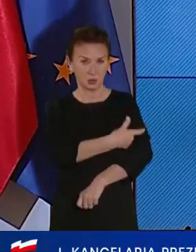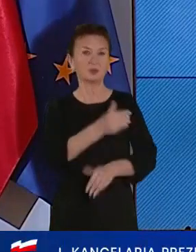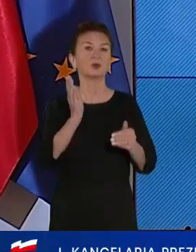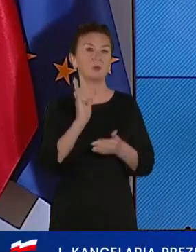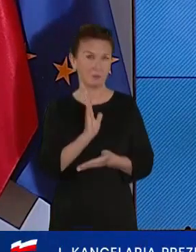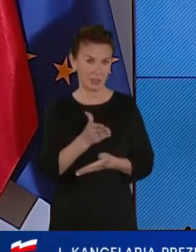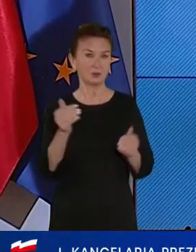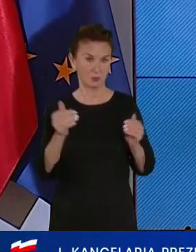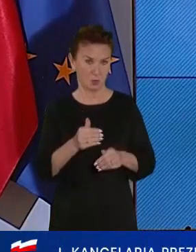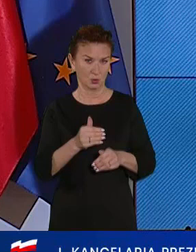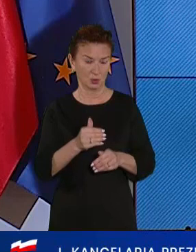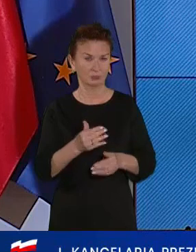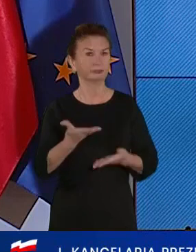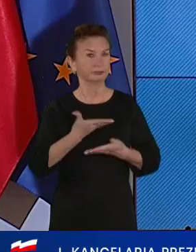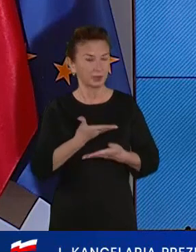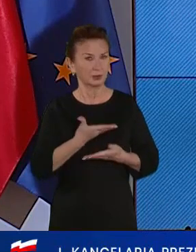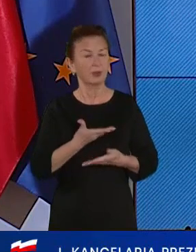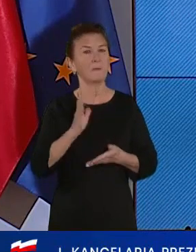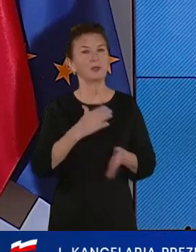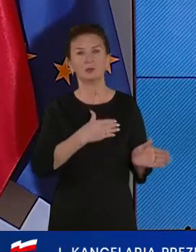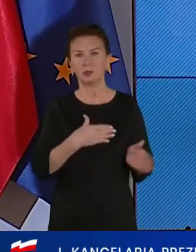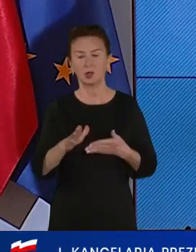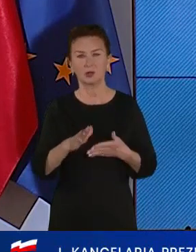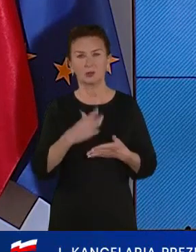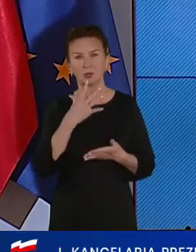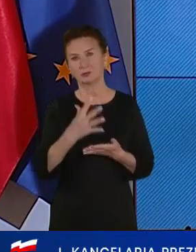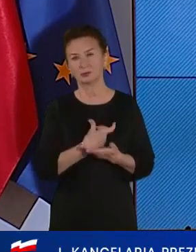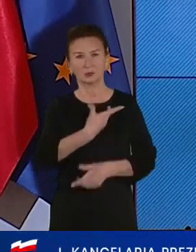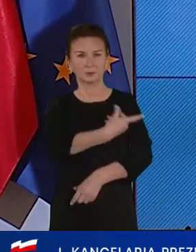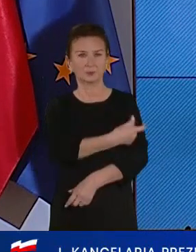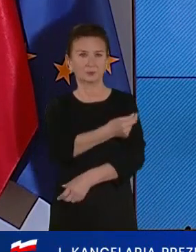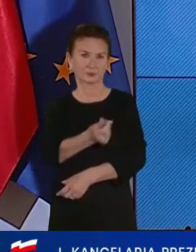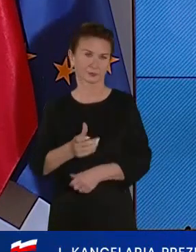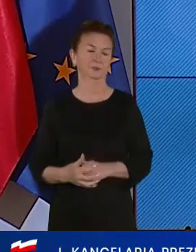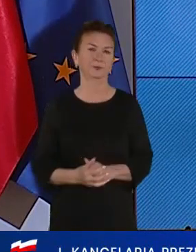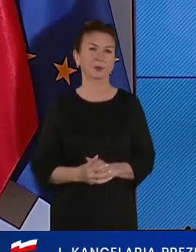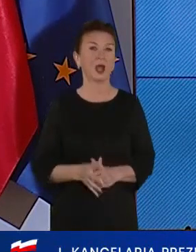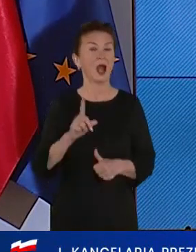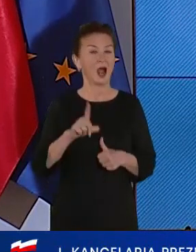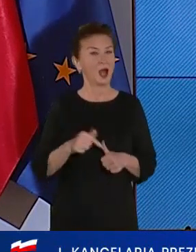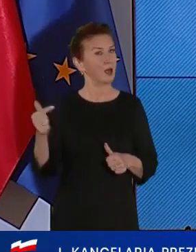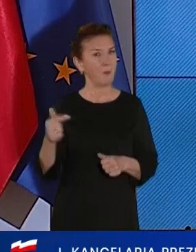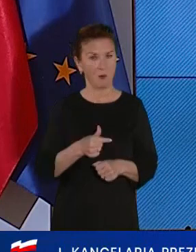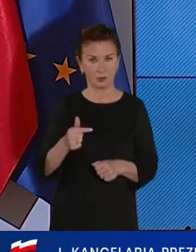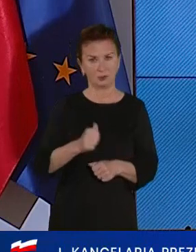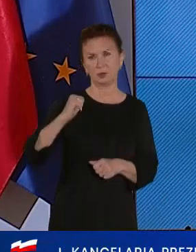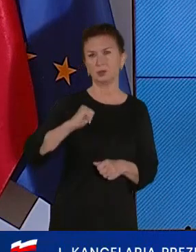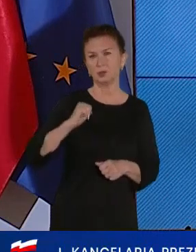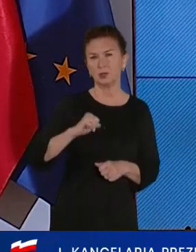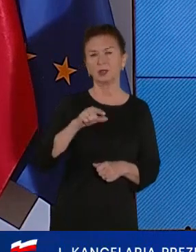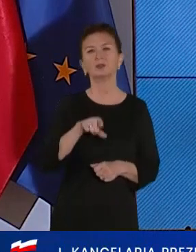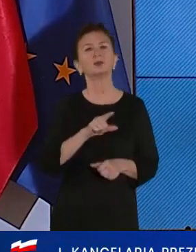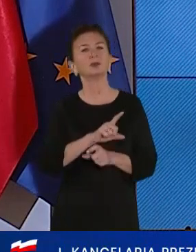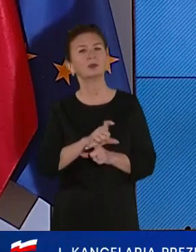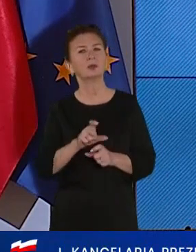dostępna, będziemy gotowi do jej wykorzystywania. Jednak musimy dotrwać do tego